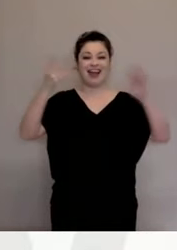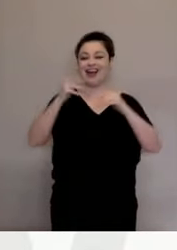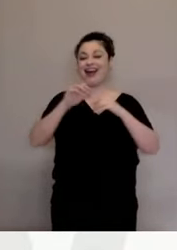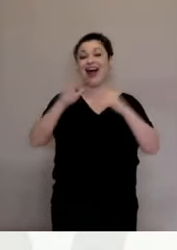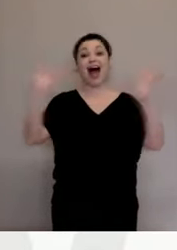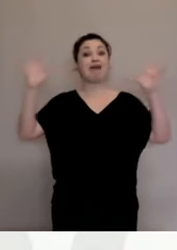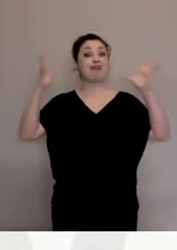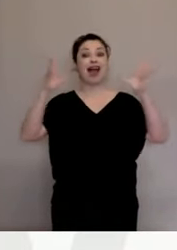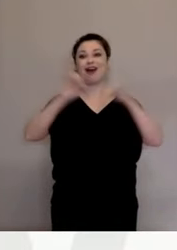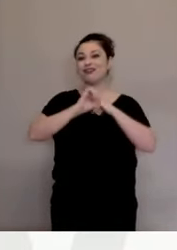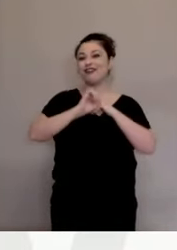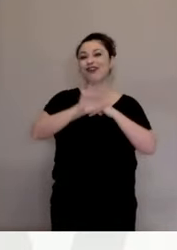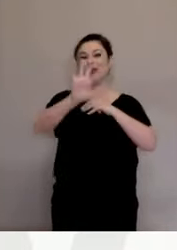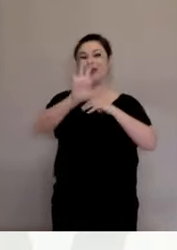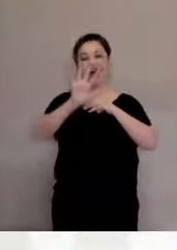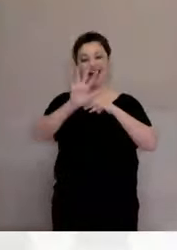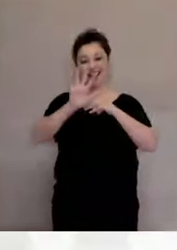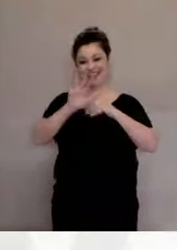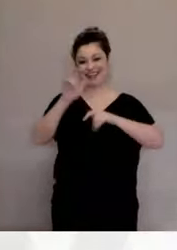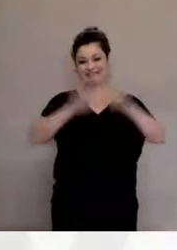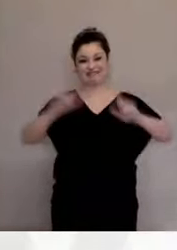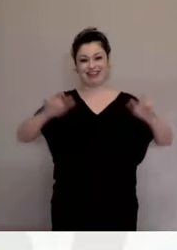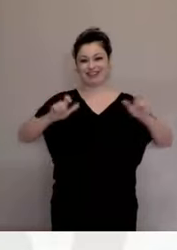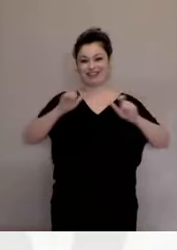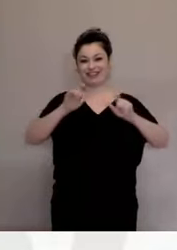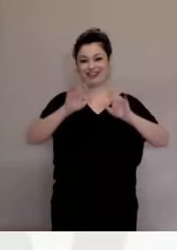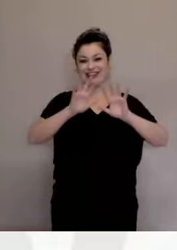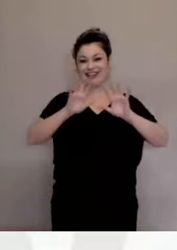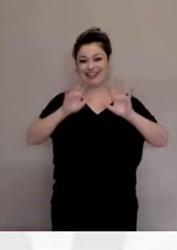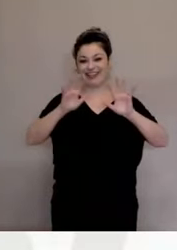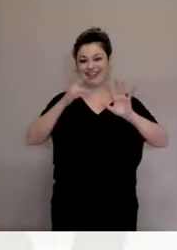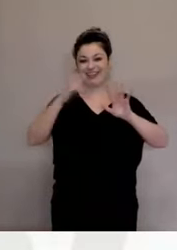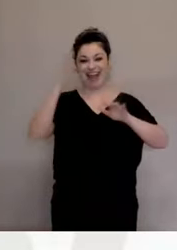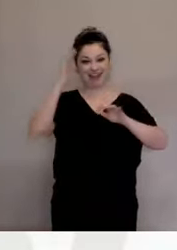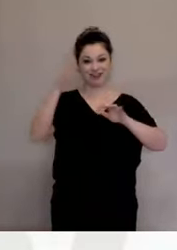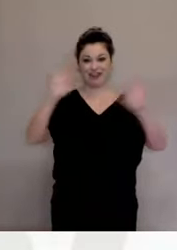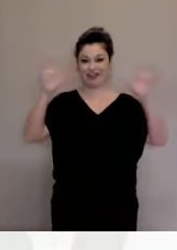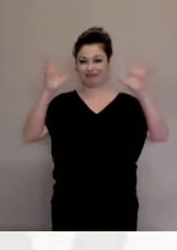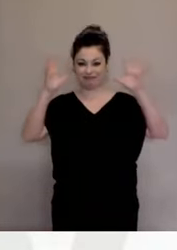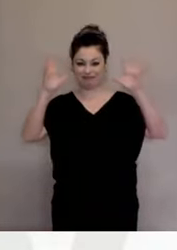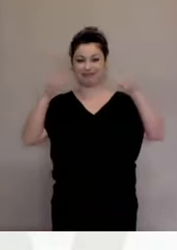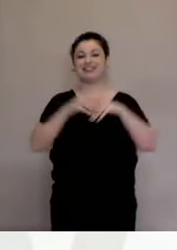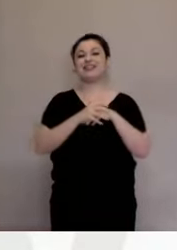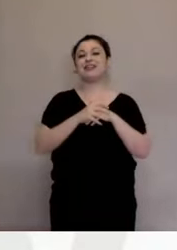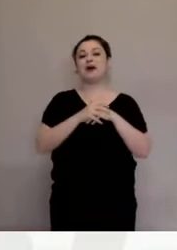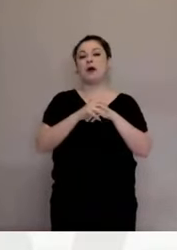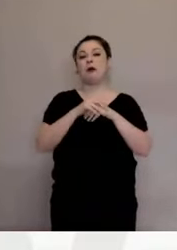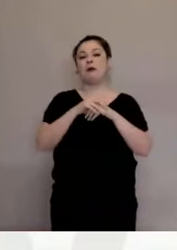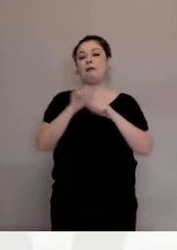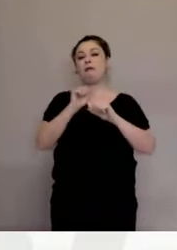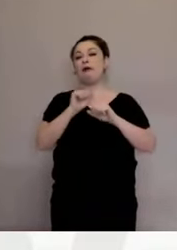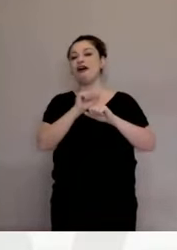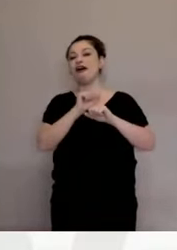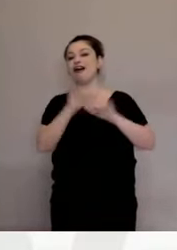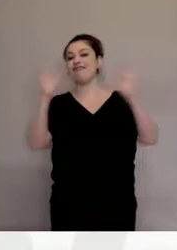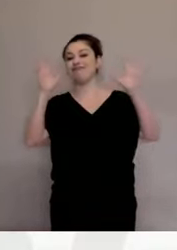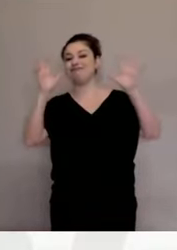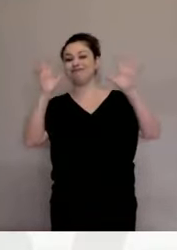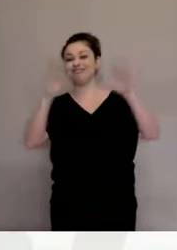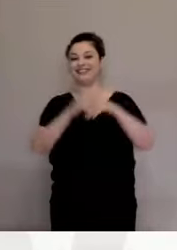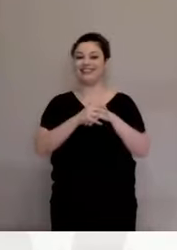le centinaia di persone che stanno ascoltando possono fare anche solo visivamente. È